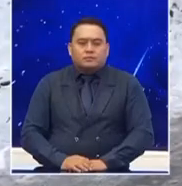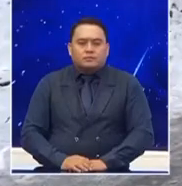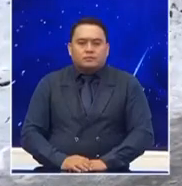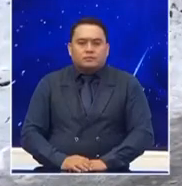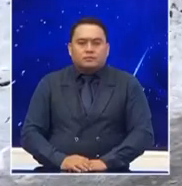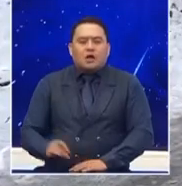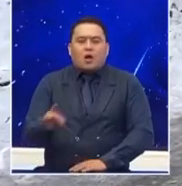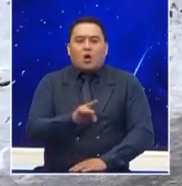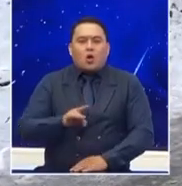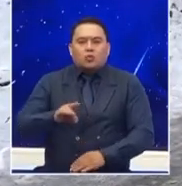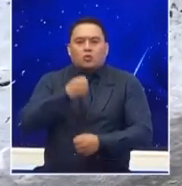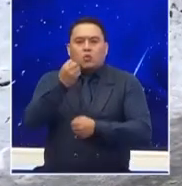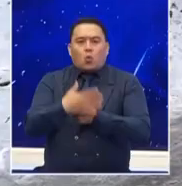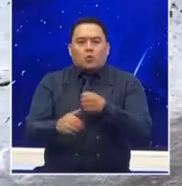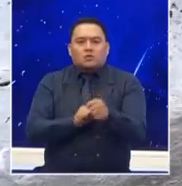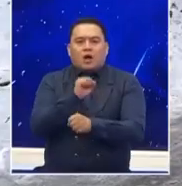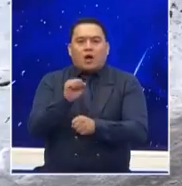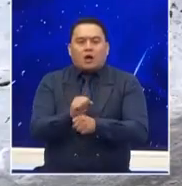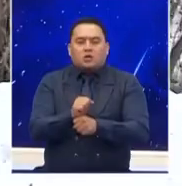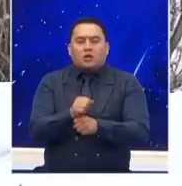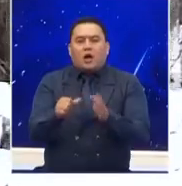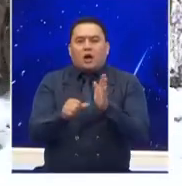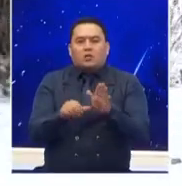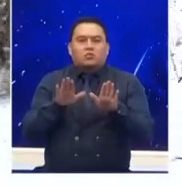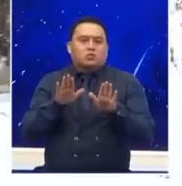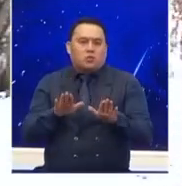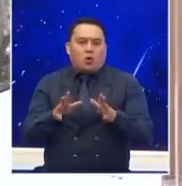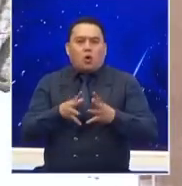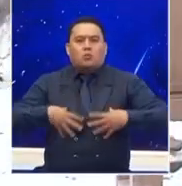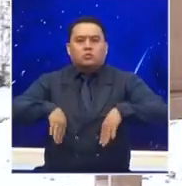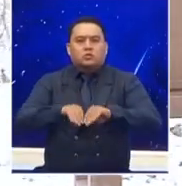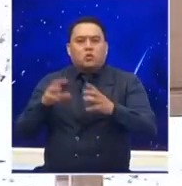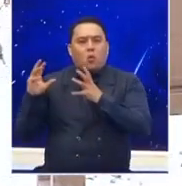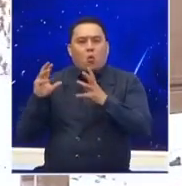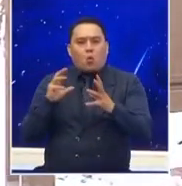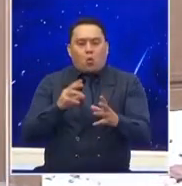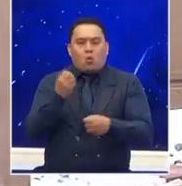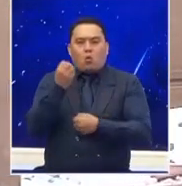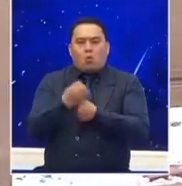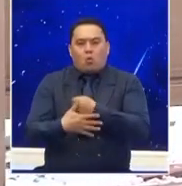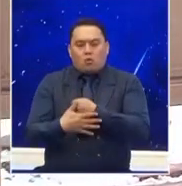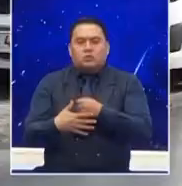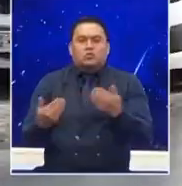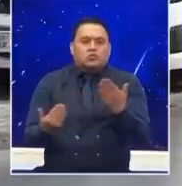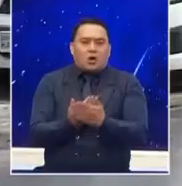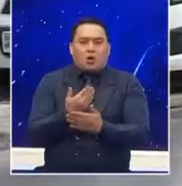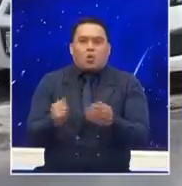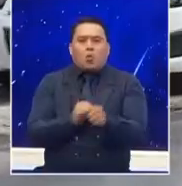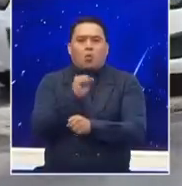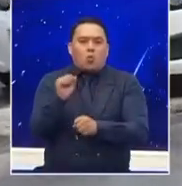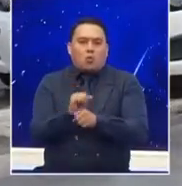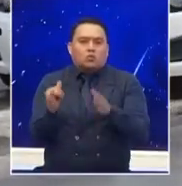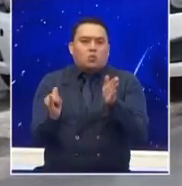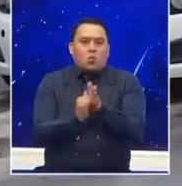Ал аудан орталығында аялдамалар саны аз, бар жоғы алтау. Қоғамдық көлікпен қатынайтындар үшін орталықта тағы жаңа 10 аялдама